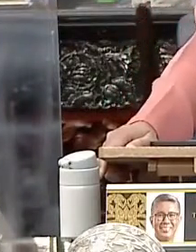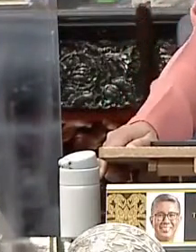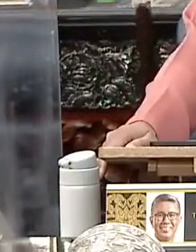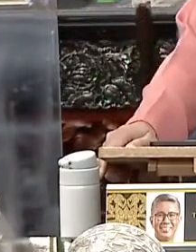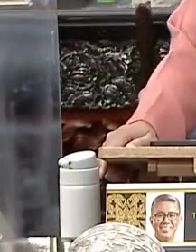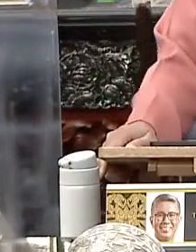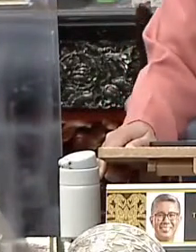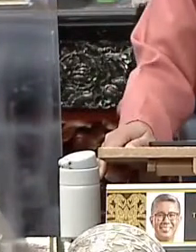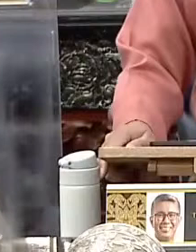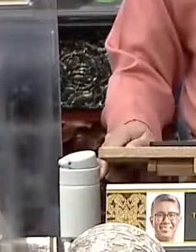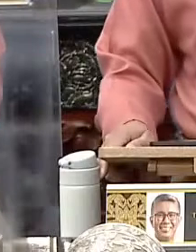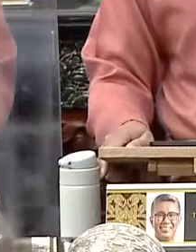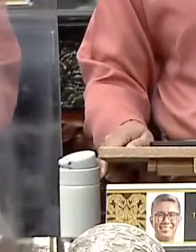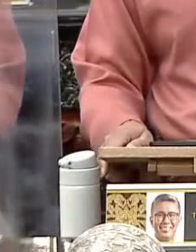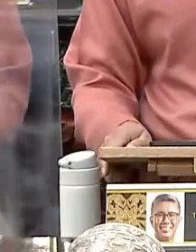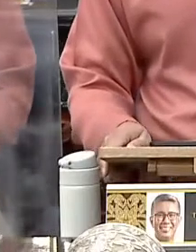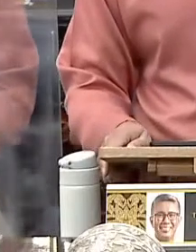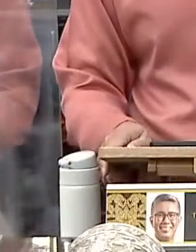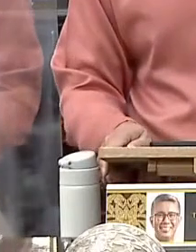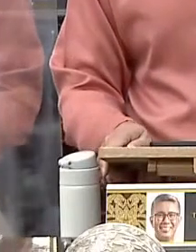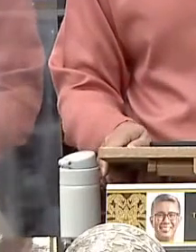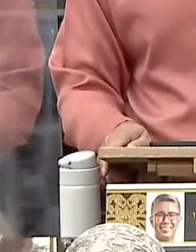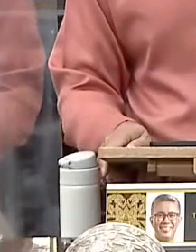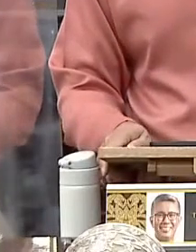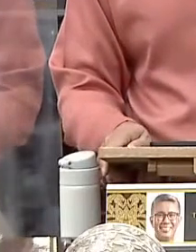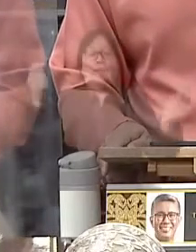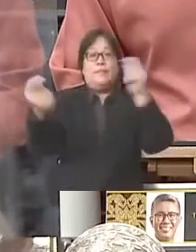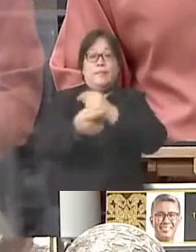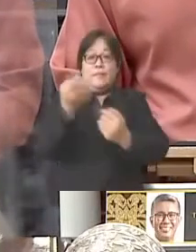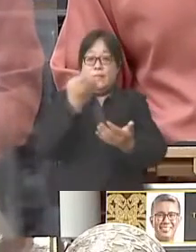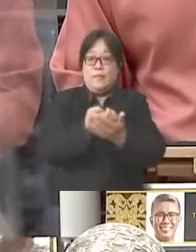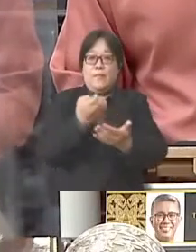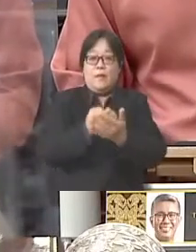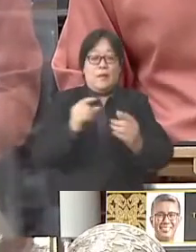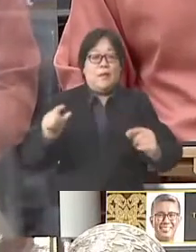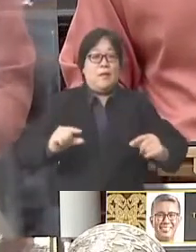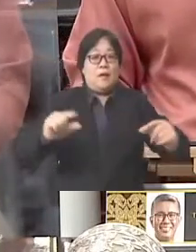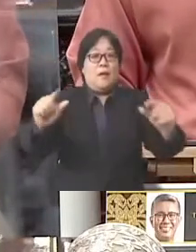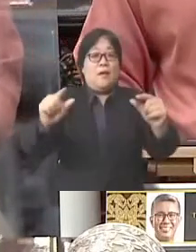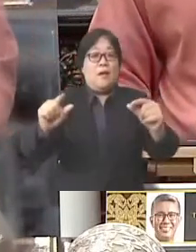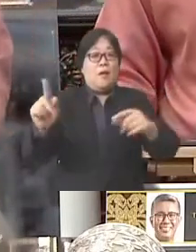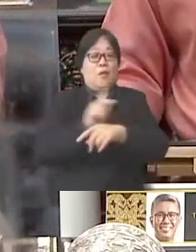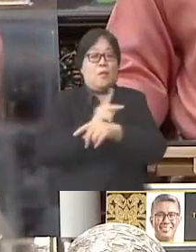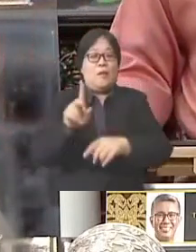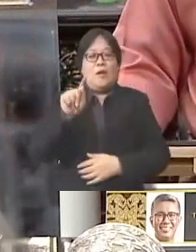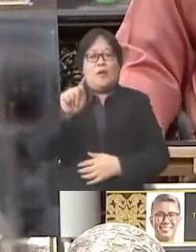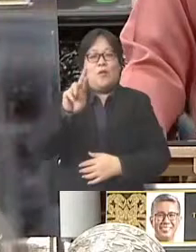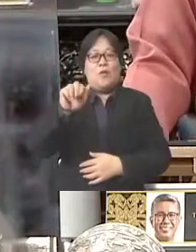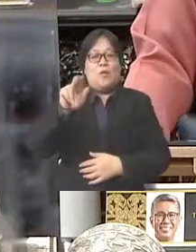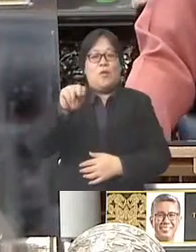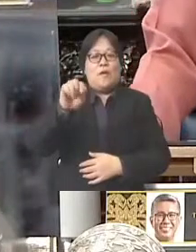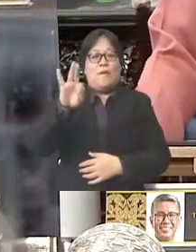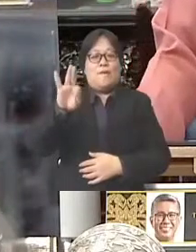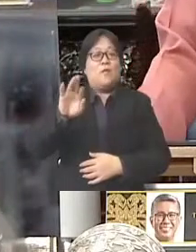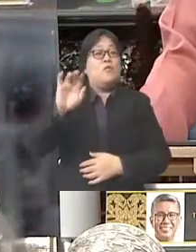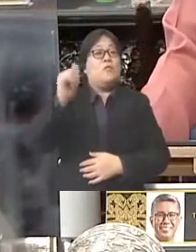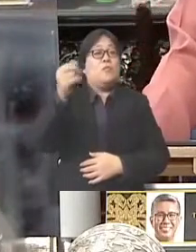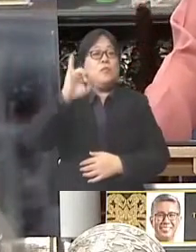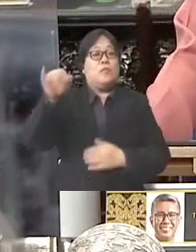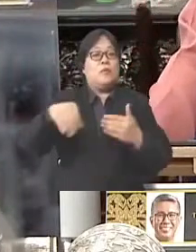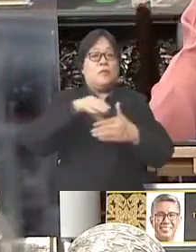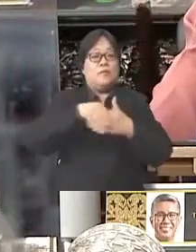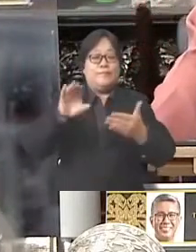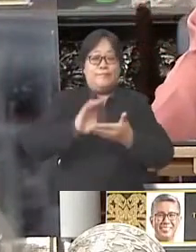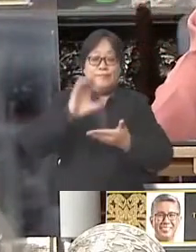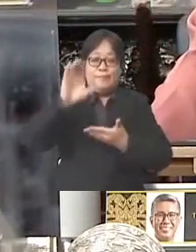Koperasi kerajaan akan meneruskan kita formasi ekonomi Gerakan Koperasi atau transfer dengan petugas banyak 10 juta lengket